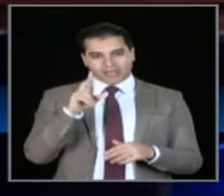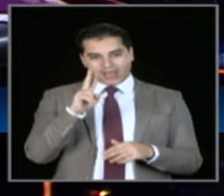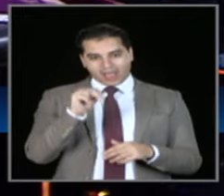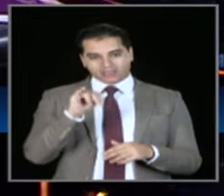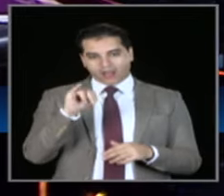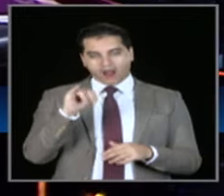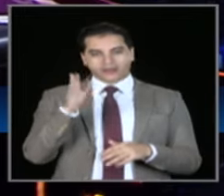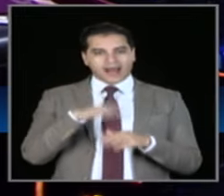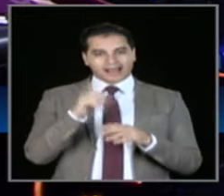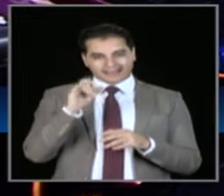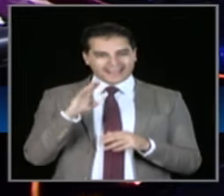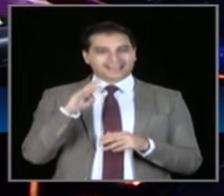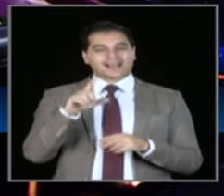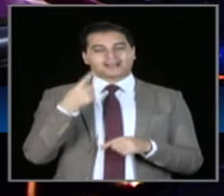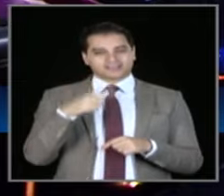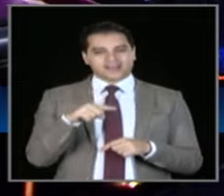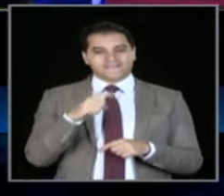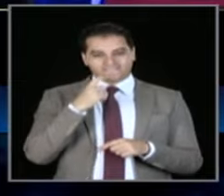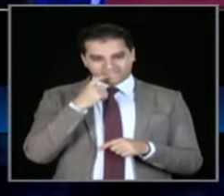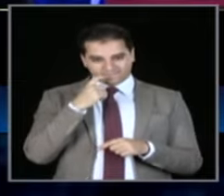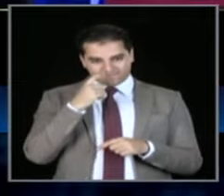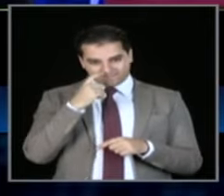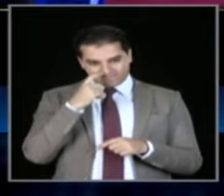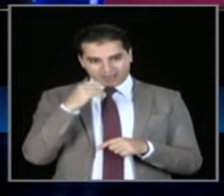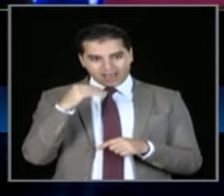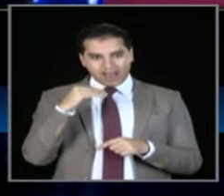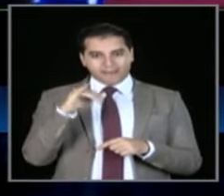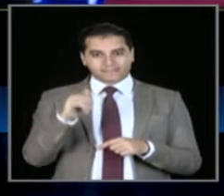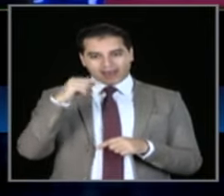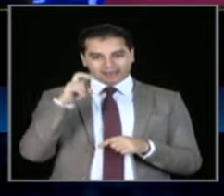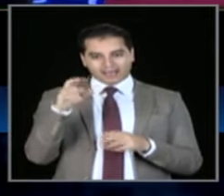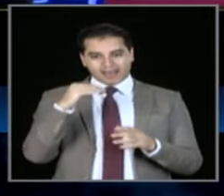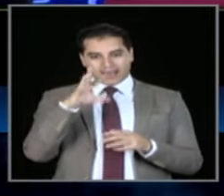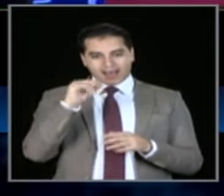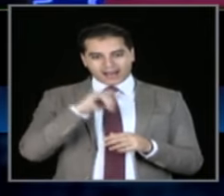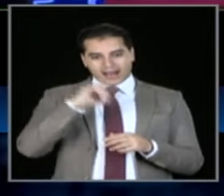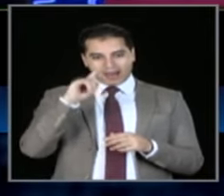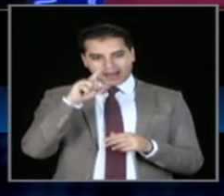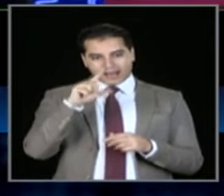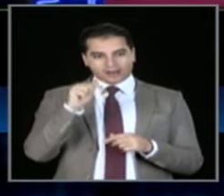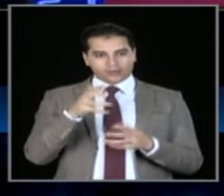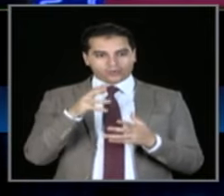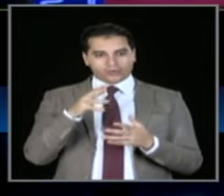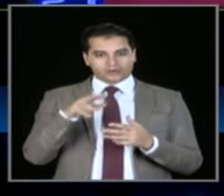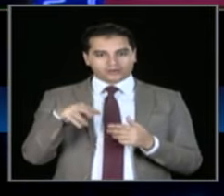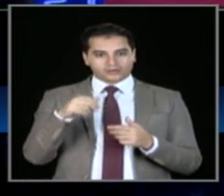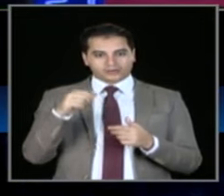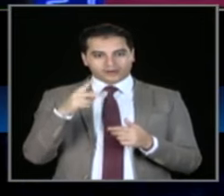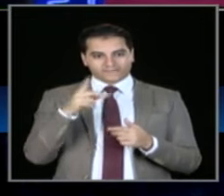صح. سبونج بوب هي أغنية الفنان مصري، فمن هو؟ حمادة هلال. صح. ما هو النادي الحاصل على الدوري المصري كرة القدم